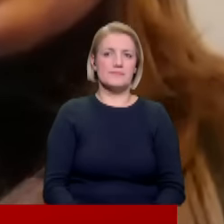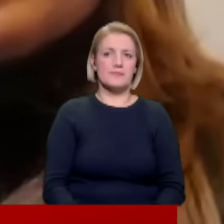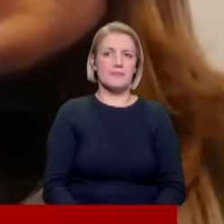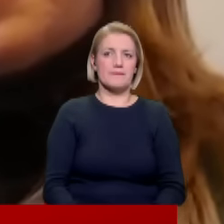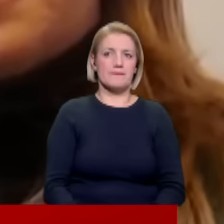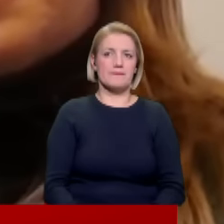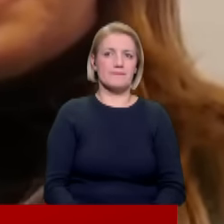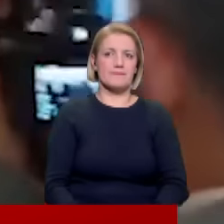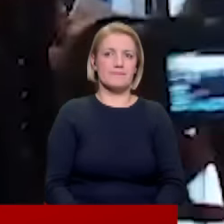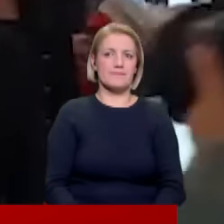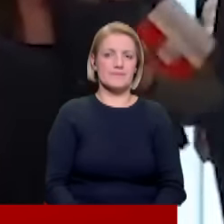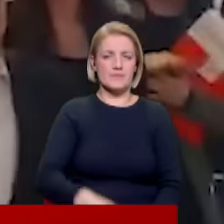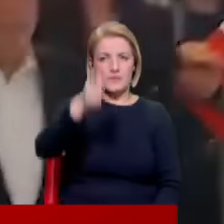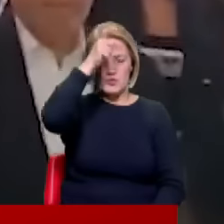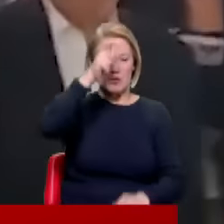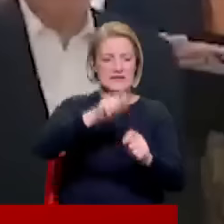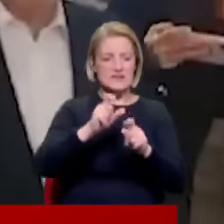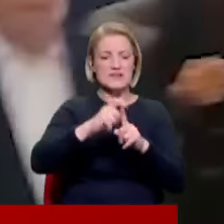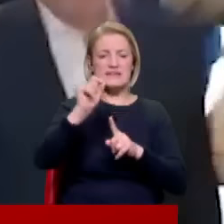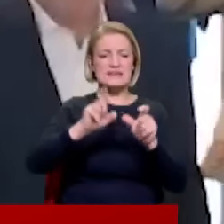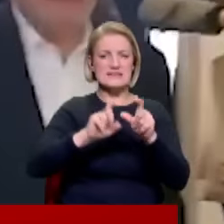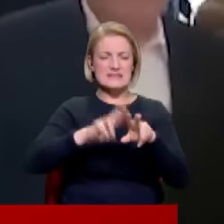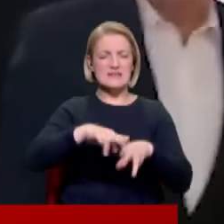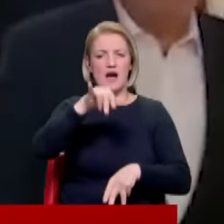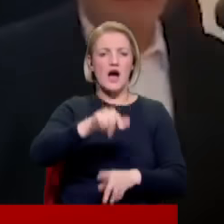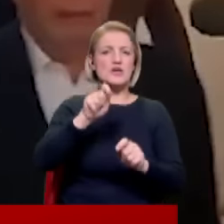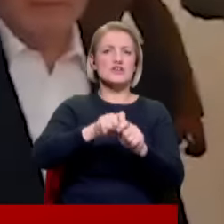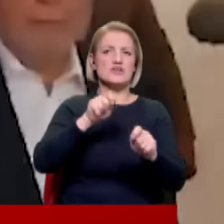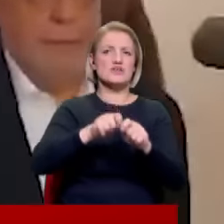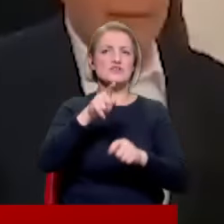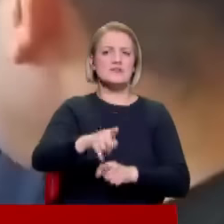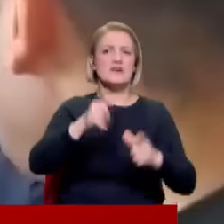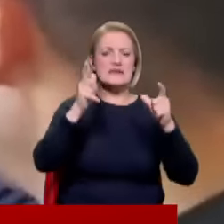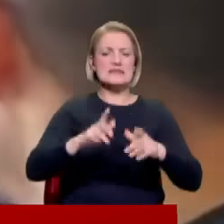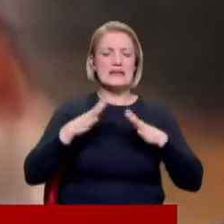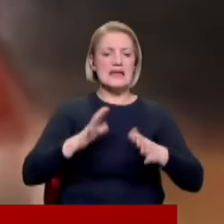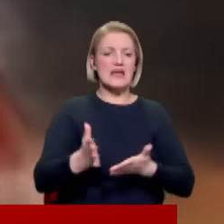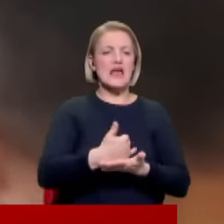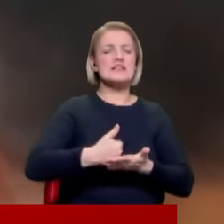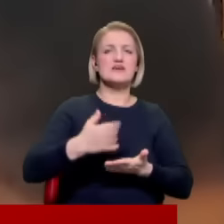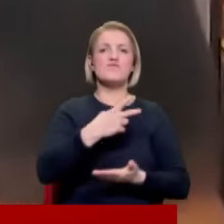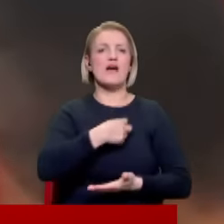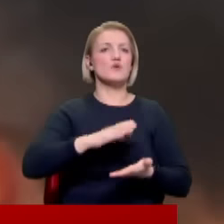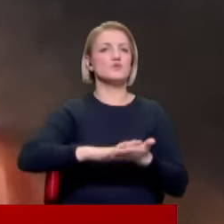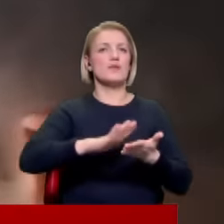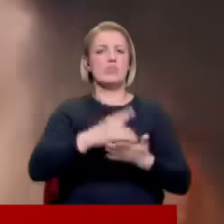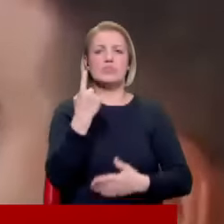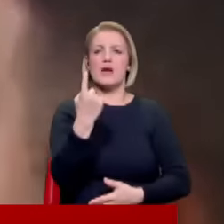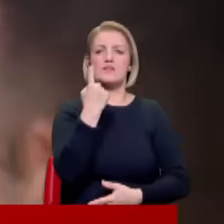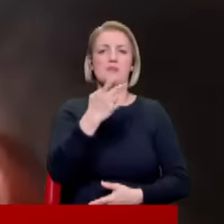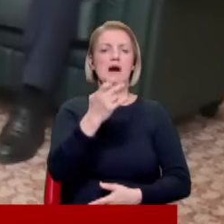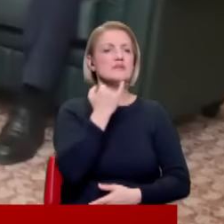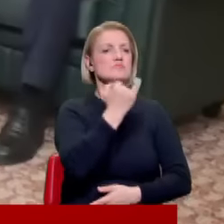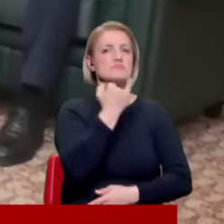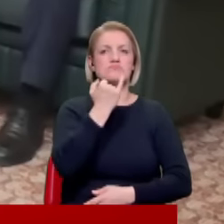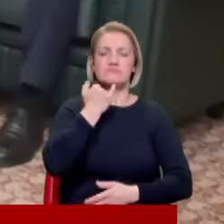İnsanların dayanma gücü kalmadı. Türk İş, DİSK, HAK İş mecliste vergi turunda, meydanlarda istedikleri gelir vergisi düzenlemesini tek tek partileri